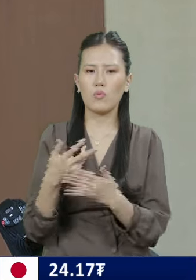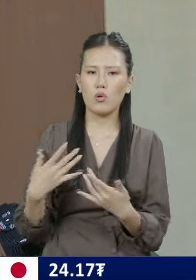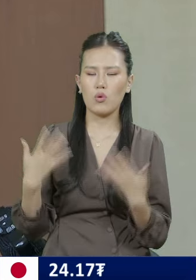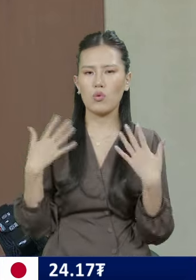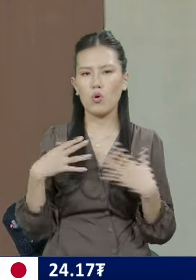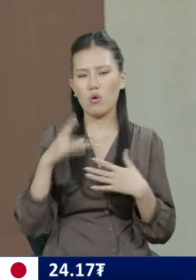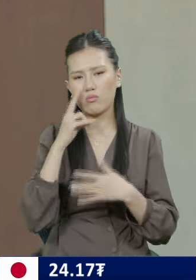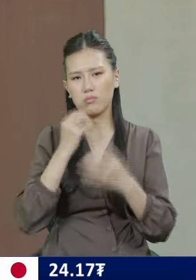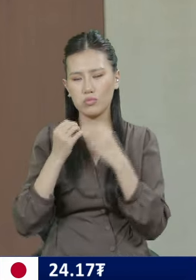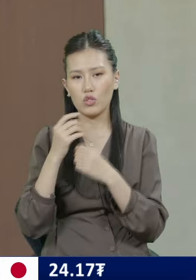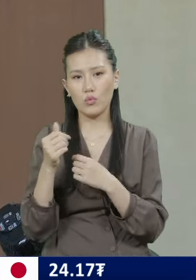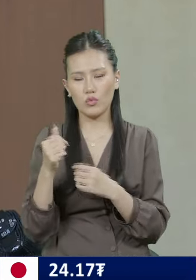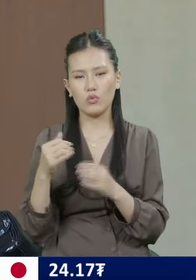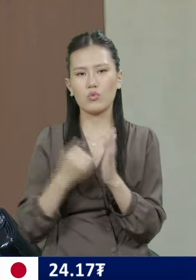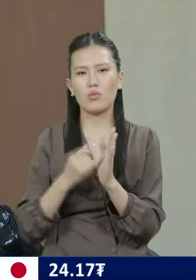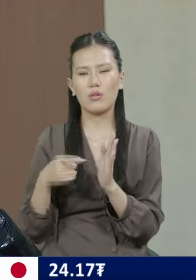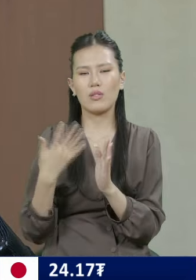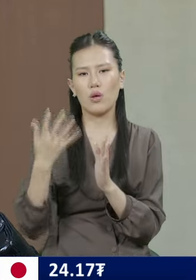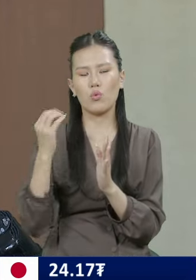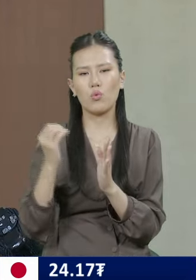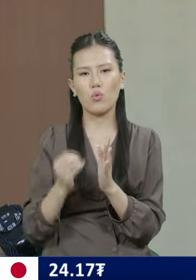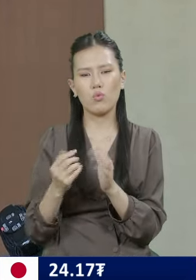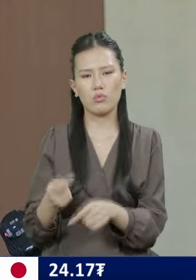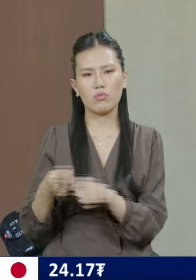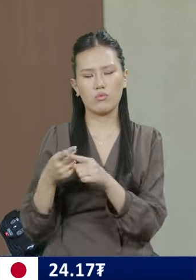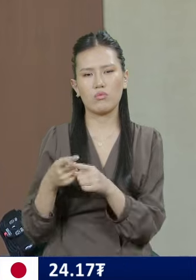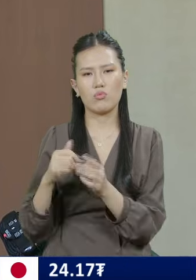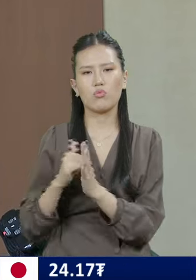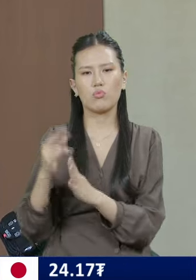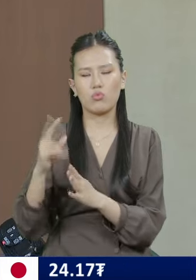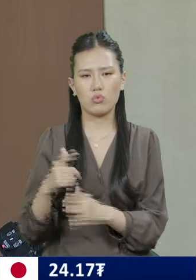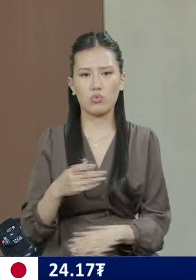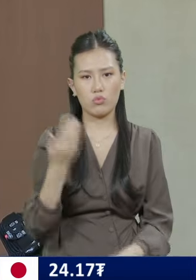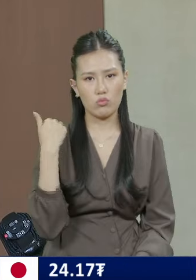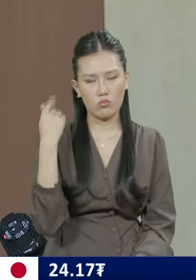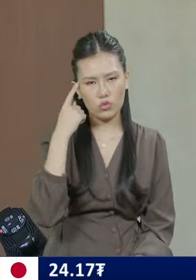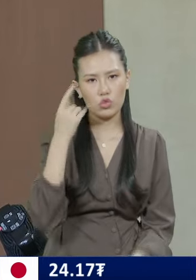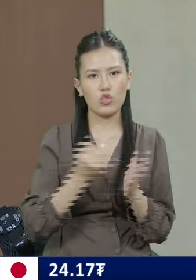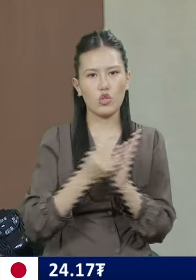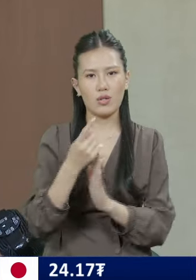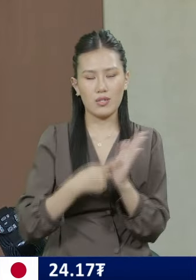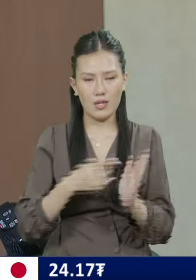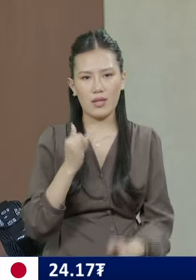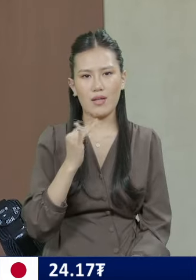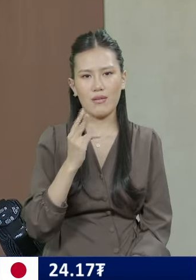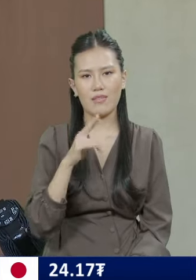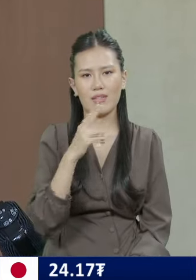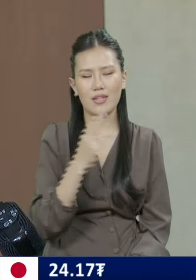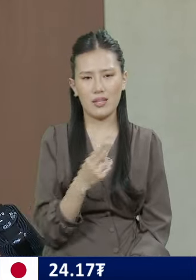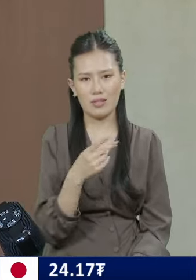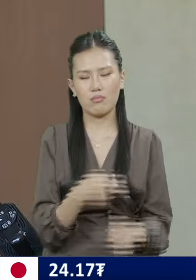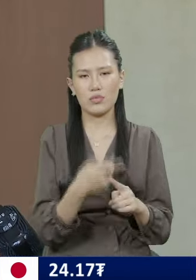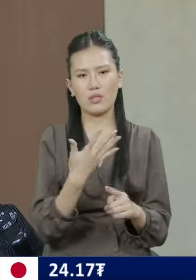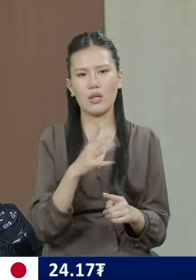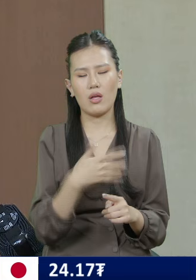юм 6.5% өсөж байна гэсэн үг. За хэрвээ бид нар санаж байгаа бол 7-р сард инфляцийн өсөлт